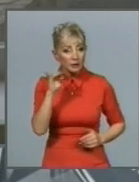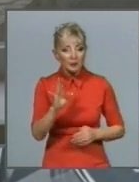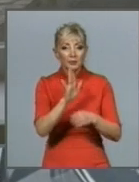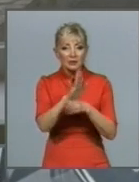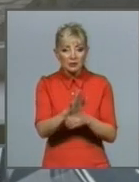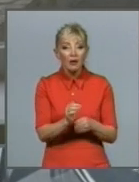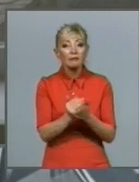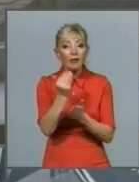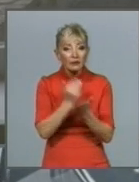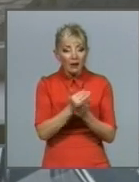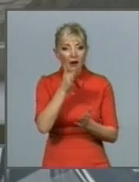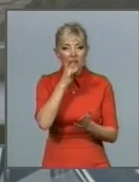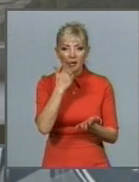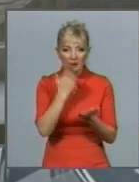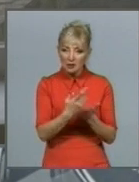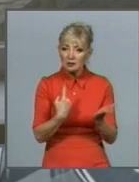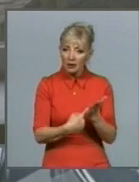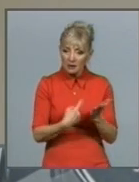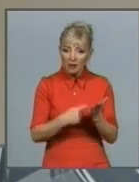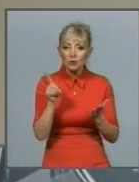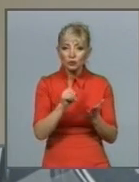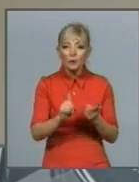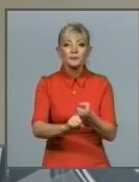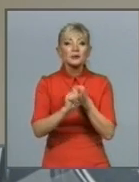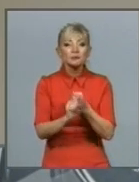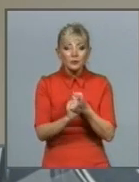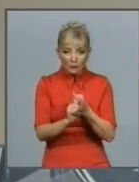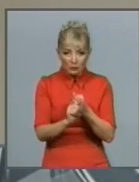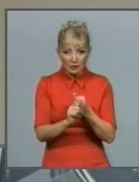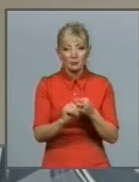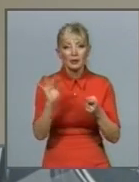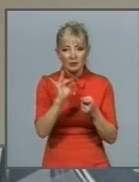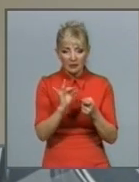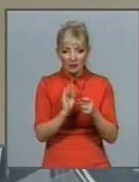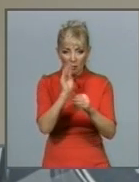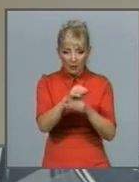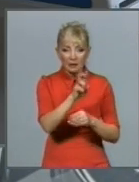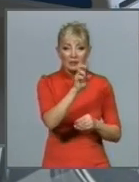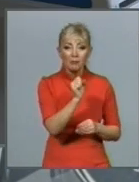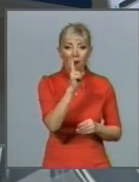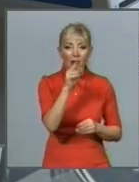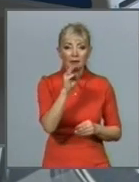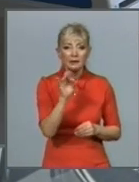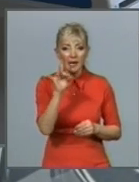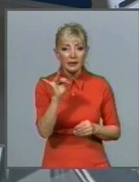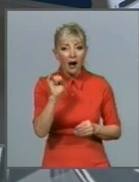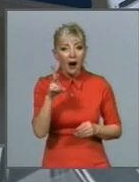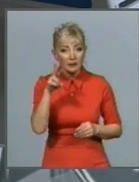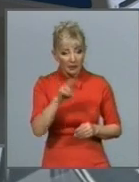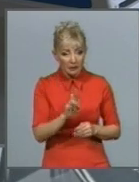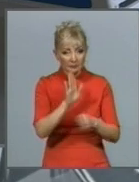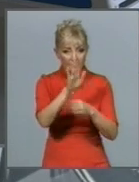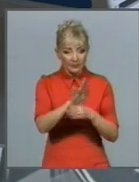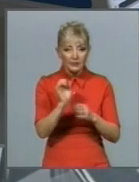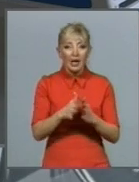є переконливі докази того, що до вірусної інфекції приєдналась і бактеріальна. Тому самопризначення препаратів, а тим